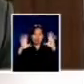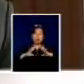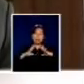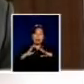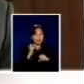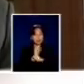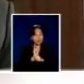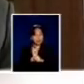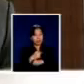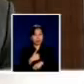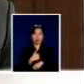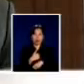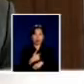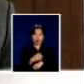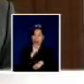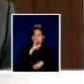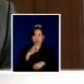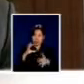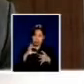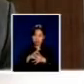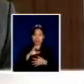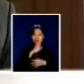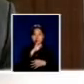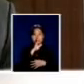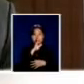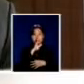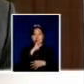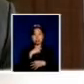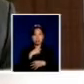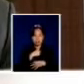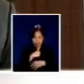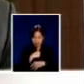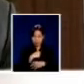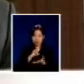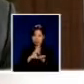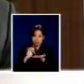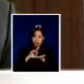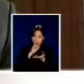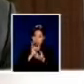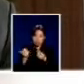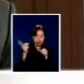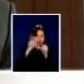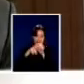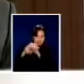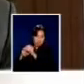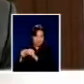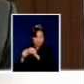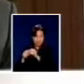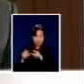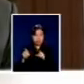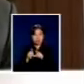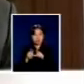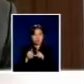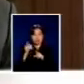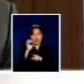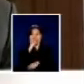มื่อสักครู่นะครับเมื่อไรก็ตามเนี่ยที่เราเชื่อมต่อในเรื่องของเครือข่ายได้โดยเฉพาะอย่างยิ่งเราก็คงจะ